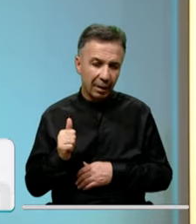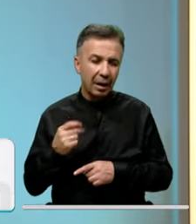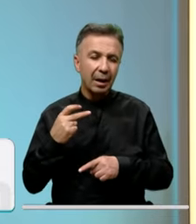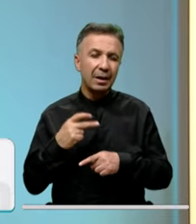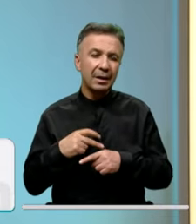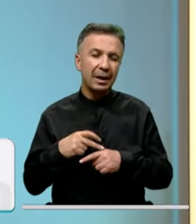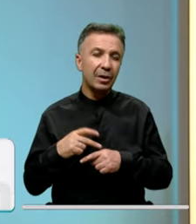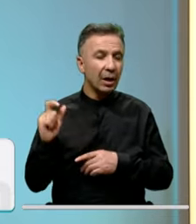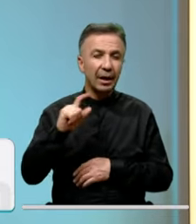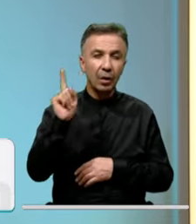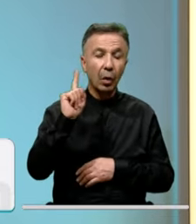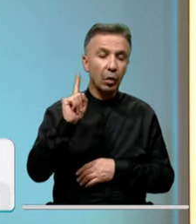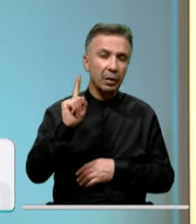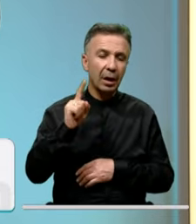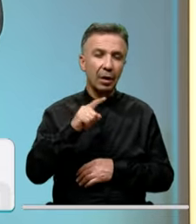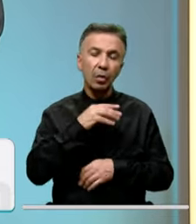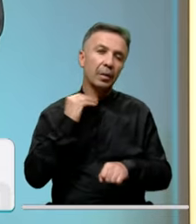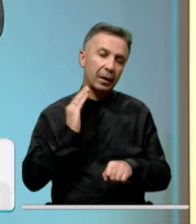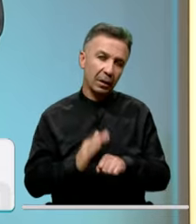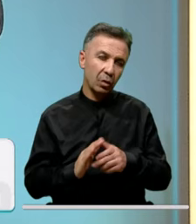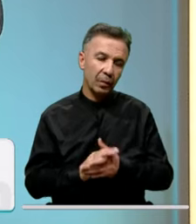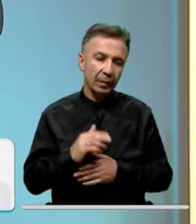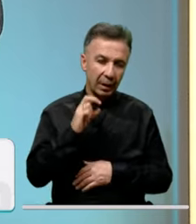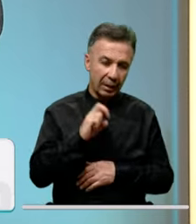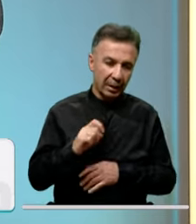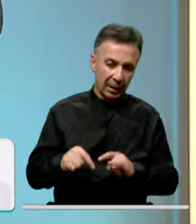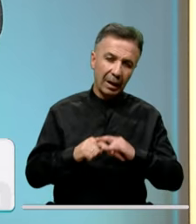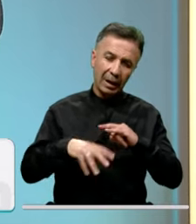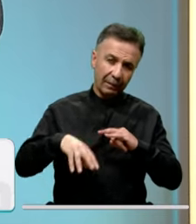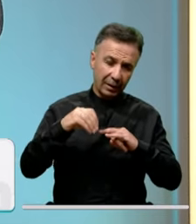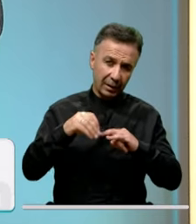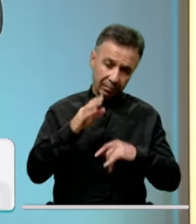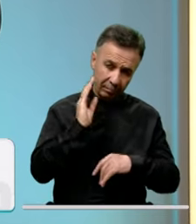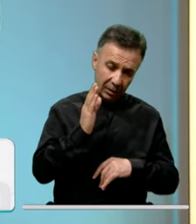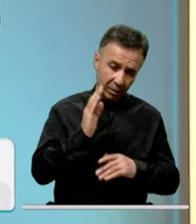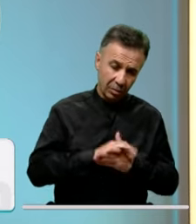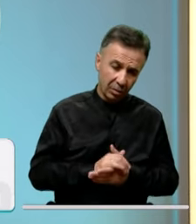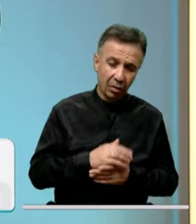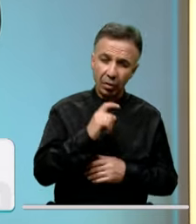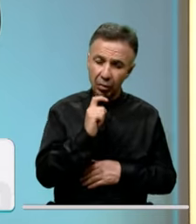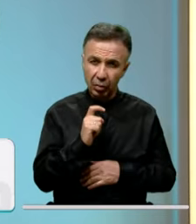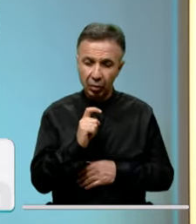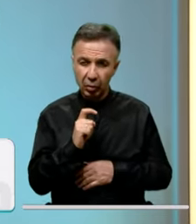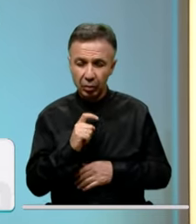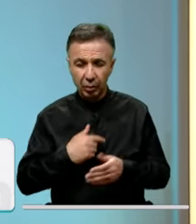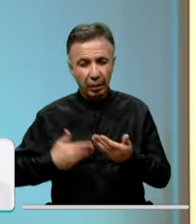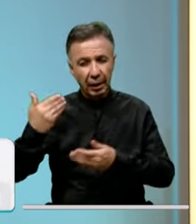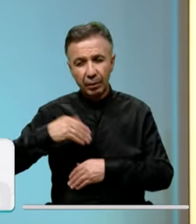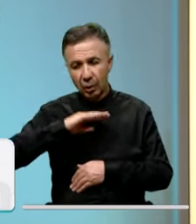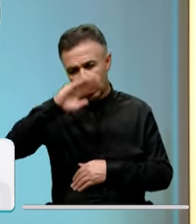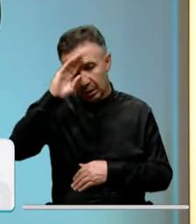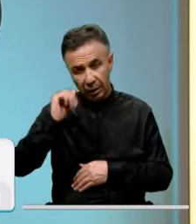Zilhicce'nin 10'u. Yani 8'inde Arafat intikalleri başlar, 9'u Arefe günüdür.